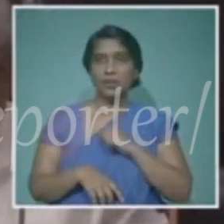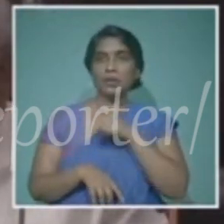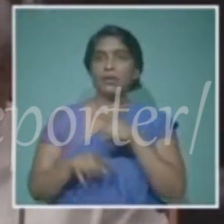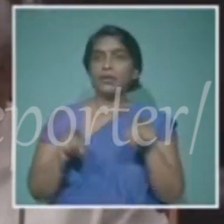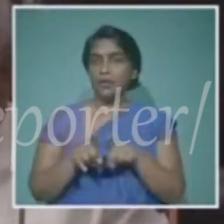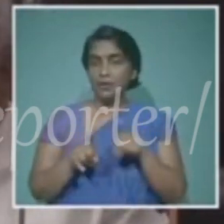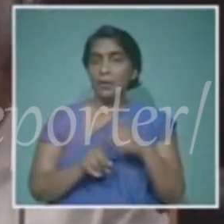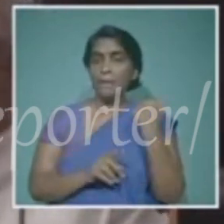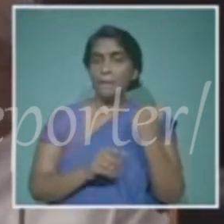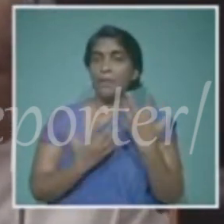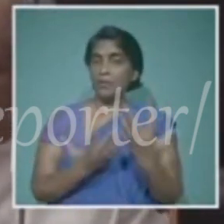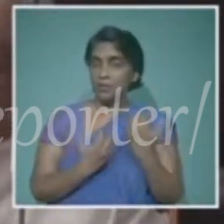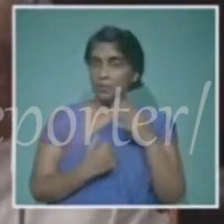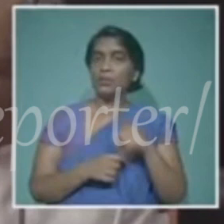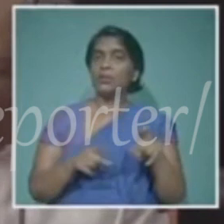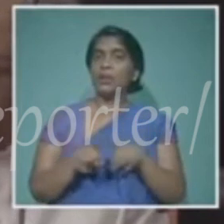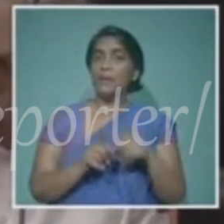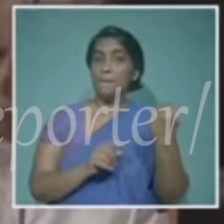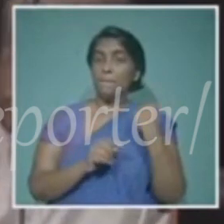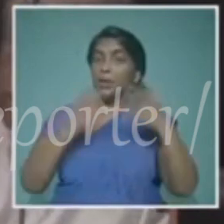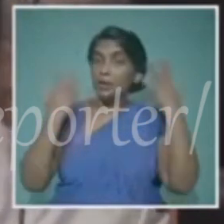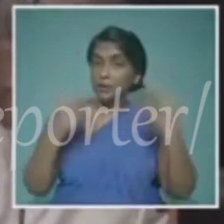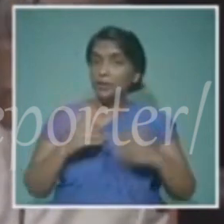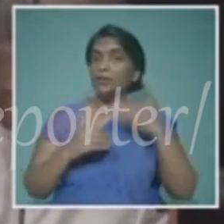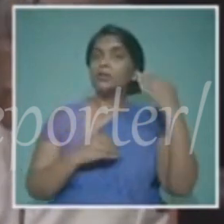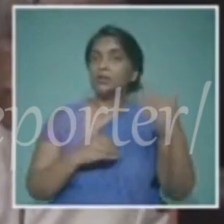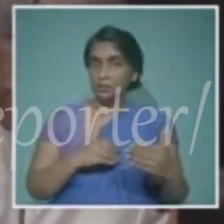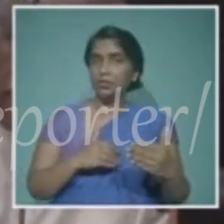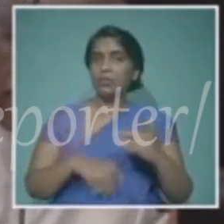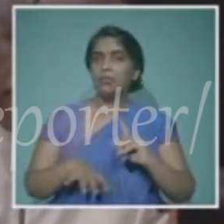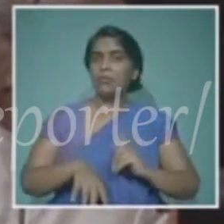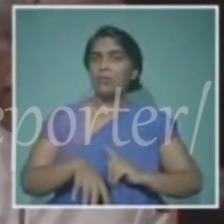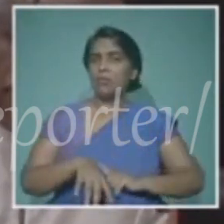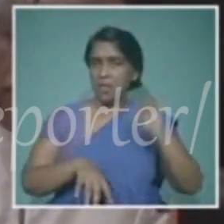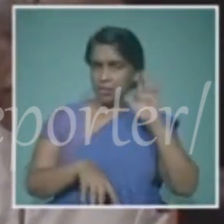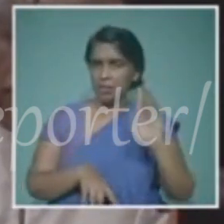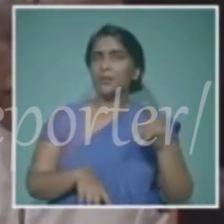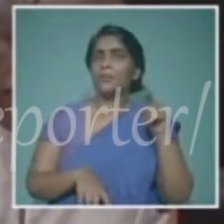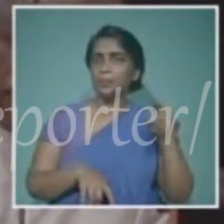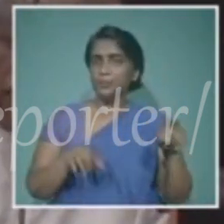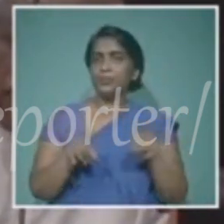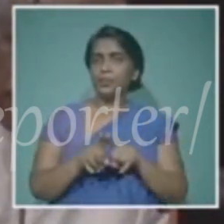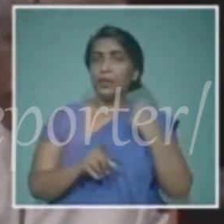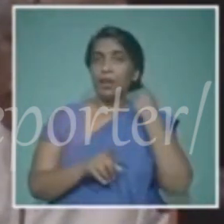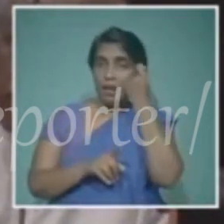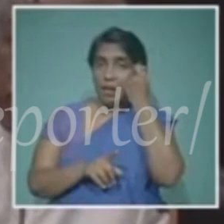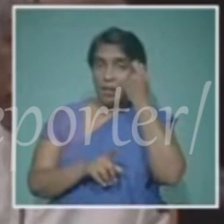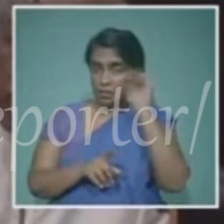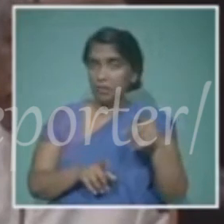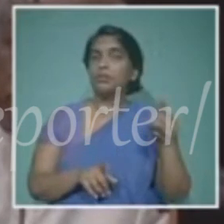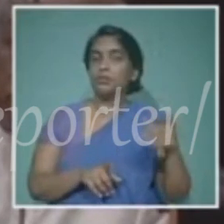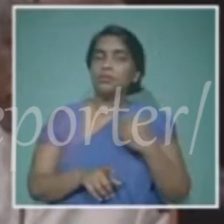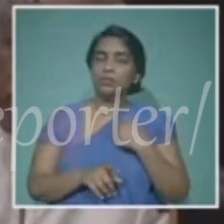විදිහට බලය ලබා ගත්තත් ඒ බලය කෙලවර වෙන්නේ ඊටත් වඩා අවාසනාවන්ත විදිහකට. එහෙම අදහස් දරන අයටත්